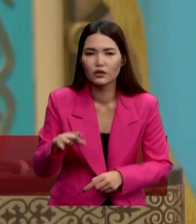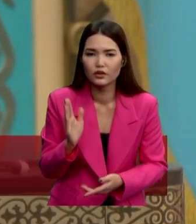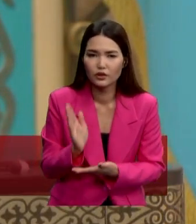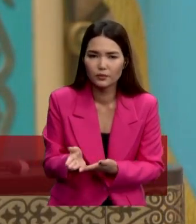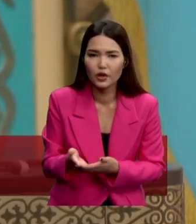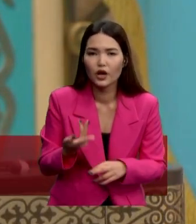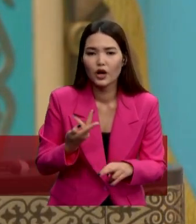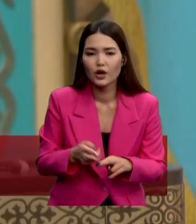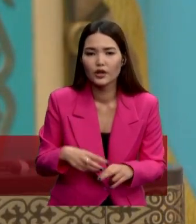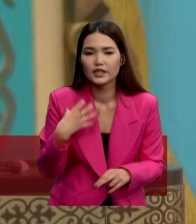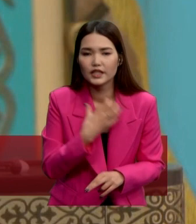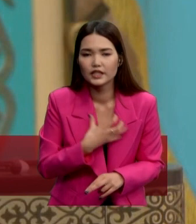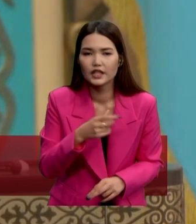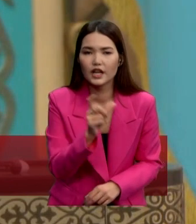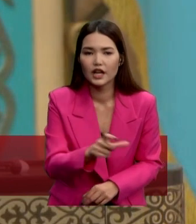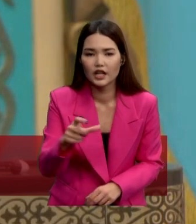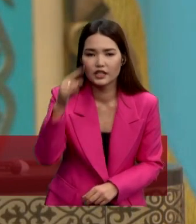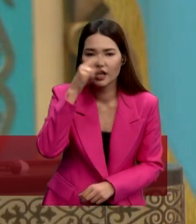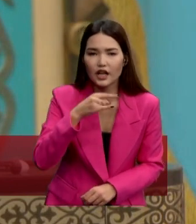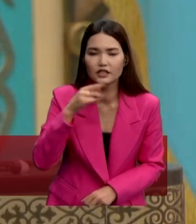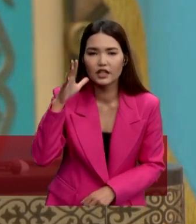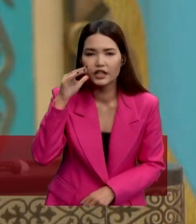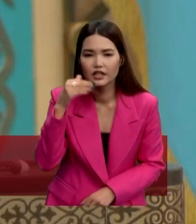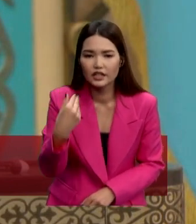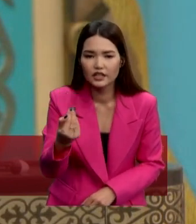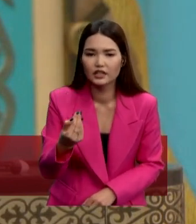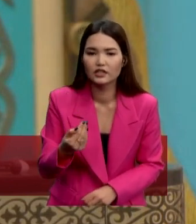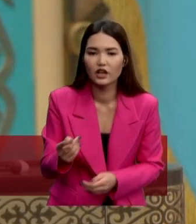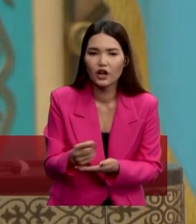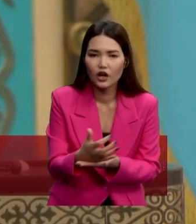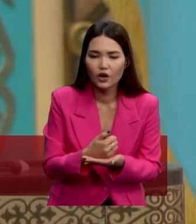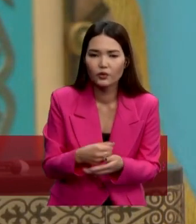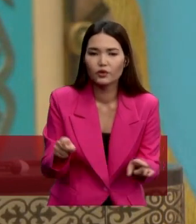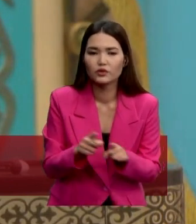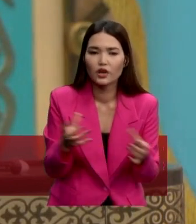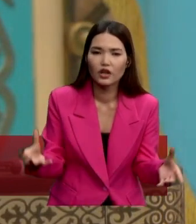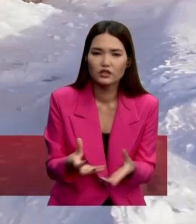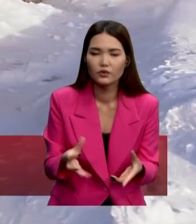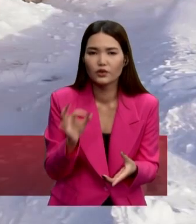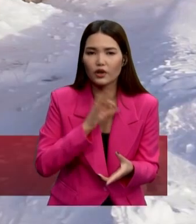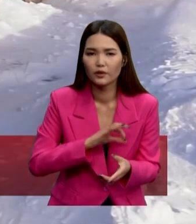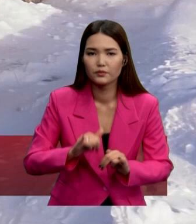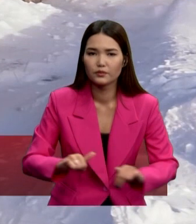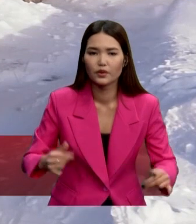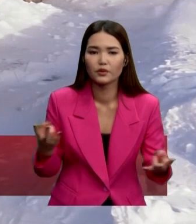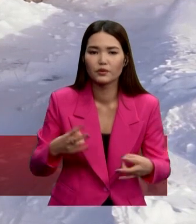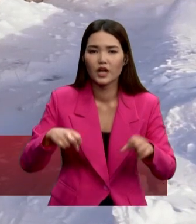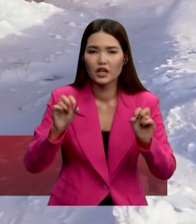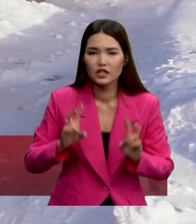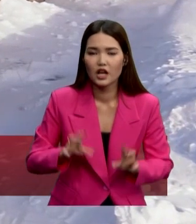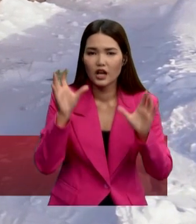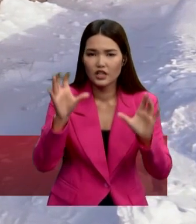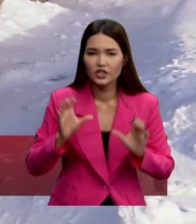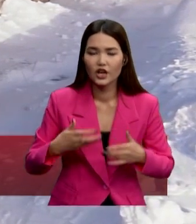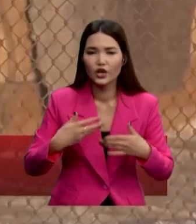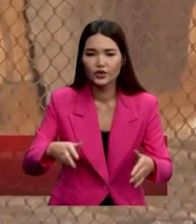Заң жобасының негізгі қағидаттары қазақы ит тұқымдарының тазалығын және сақталуын қамтамасыз ету. Арнайы заң шығарып